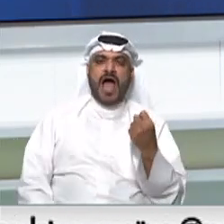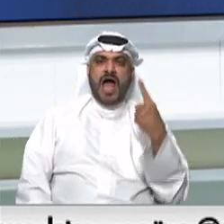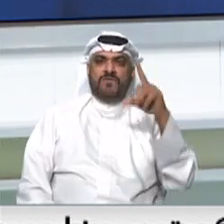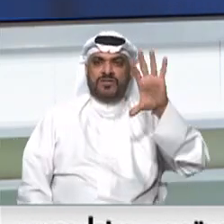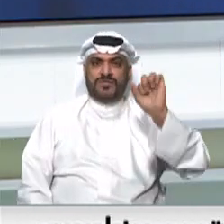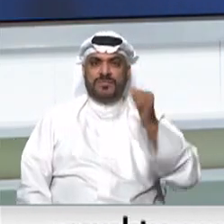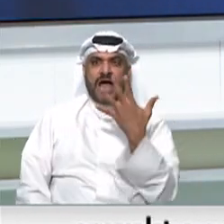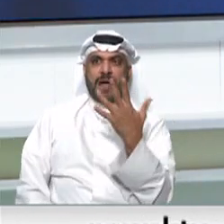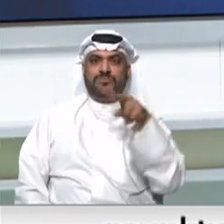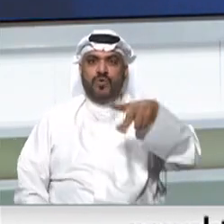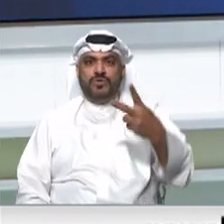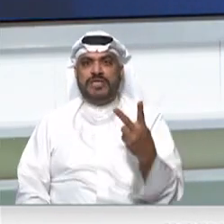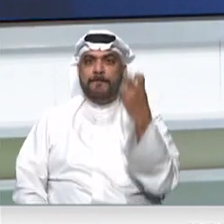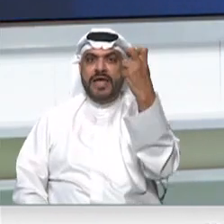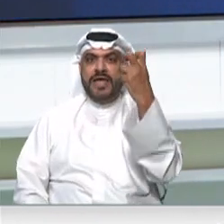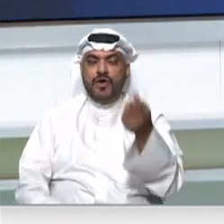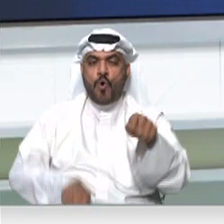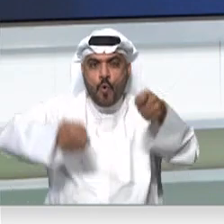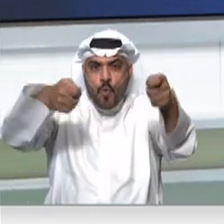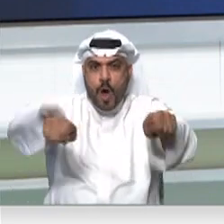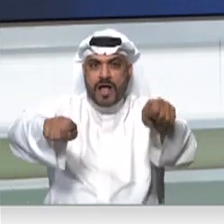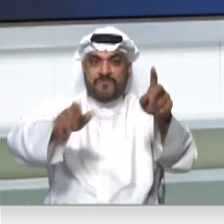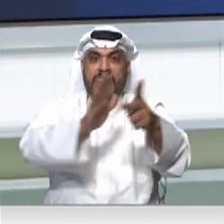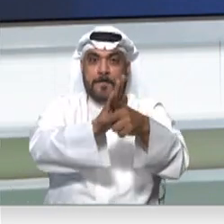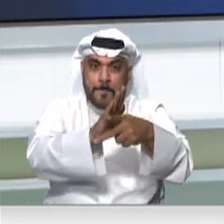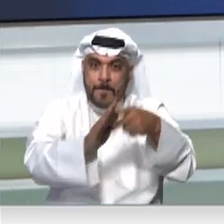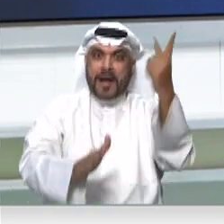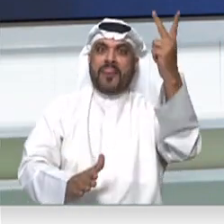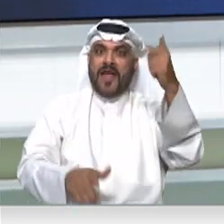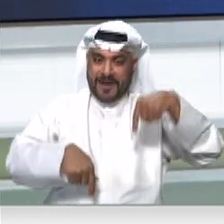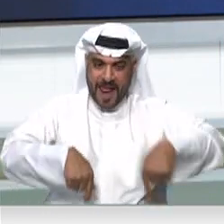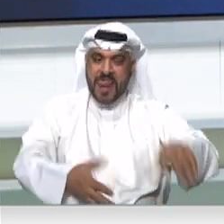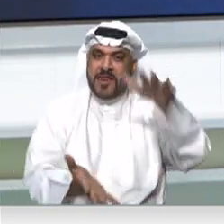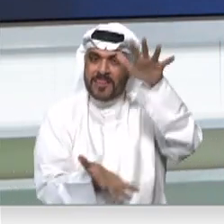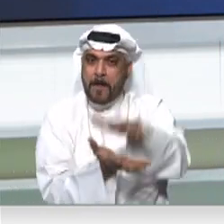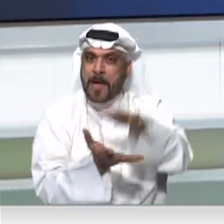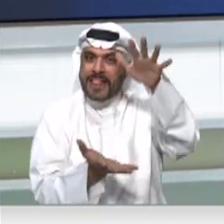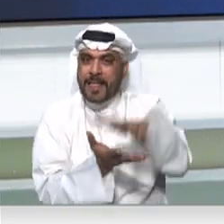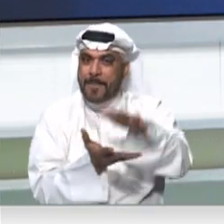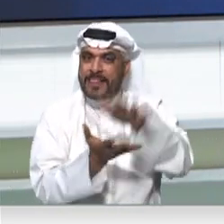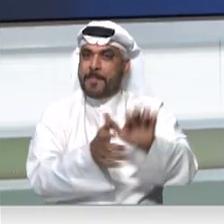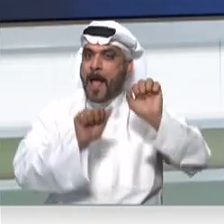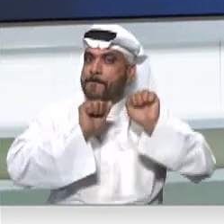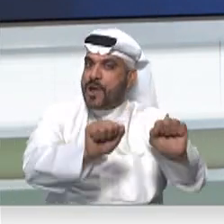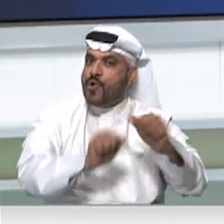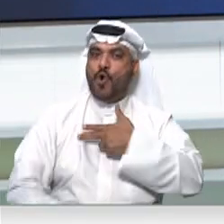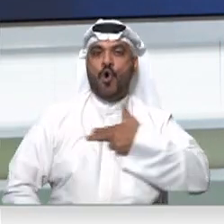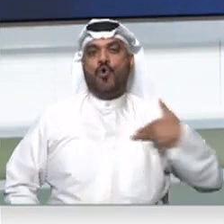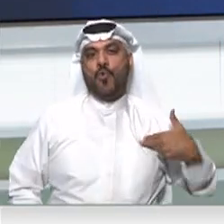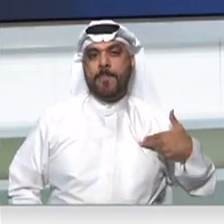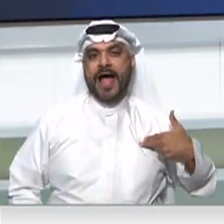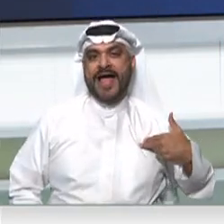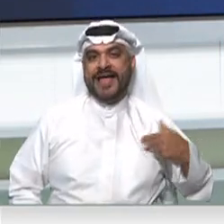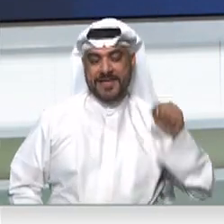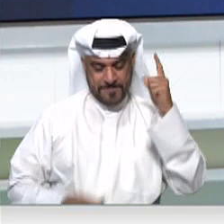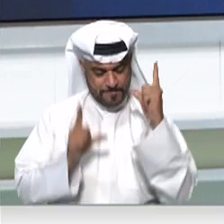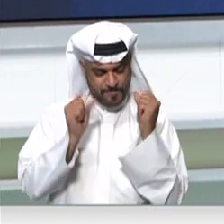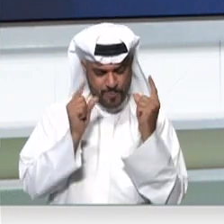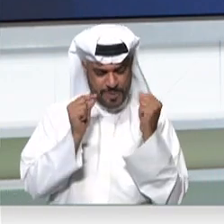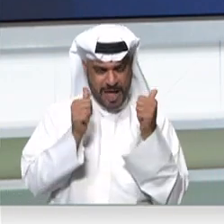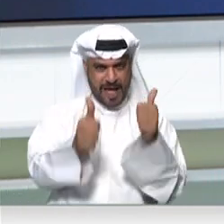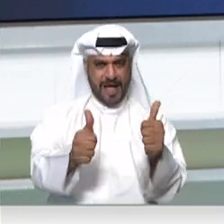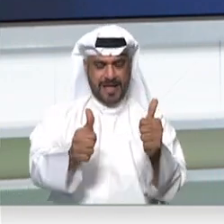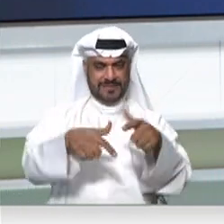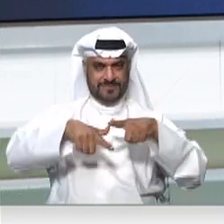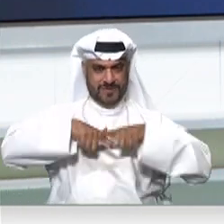1975 هذا ما صرح به الوكيل المساعد لقطاع صحافه والنشر والمطبوعات بوزاره الاعلام